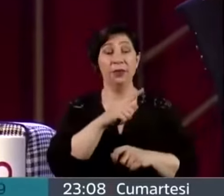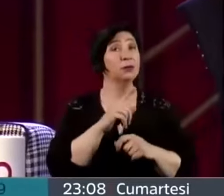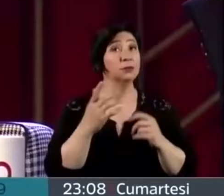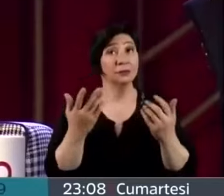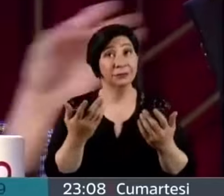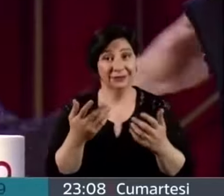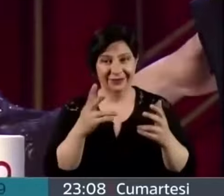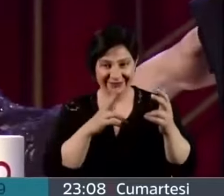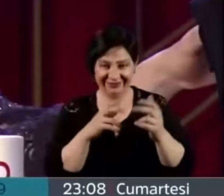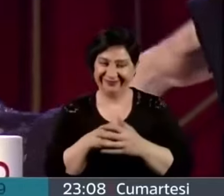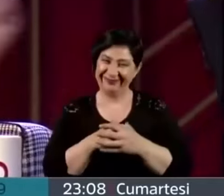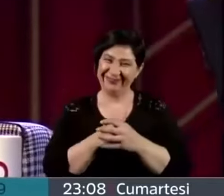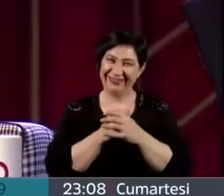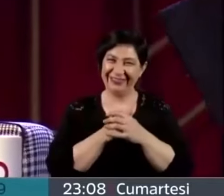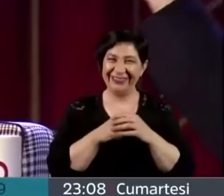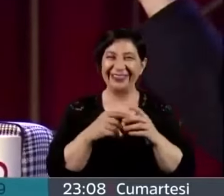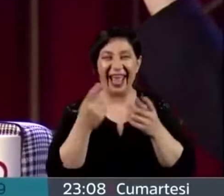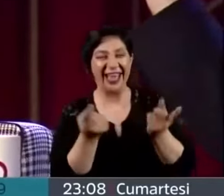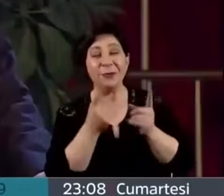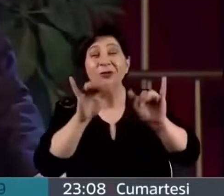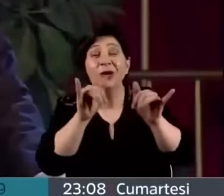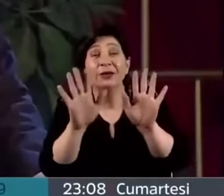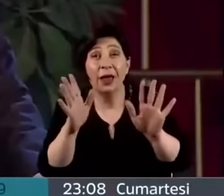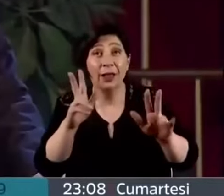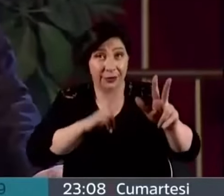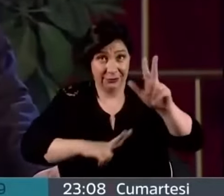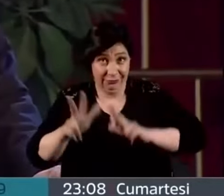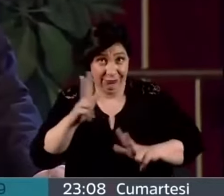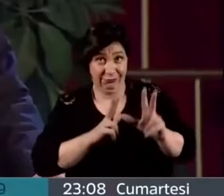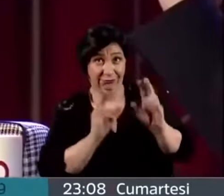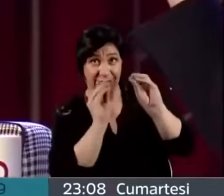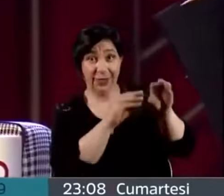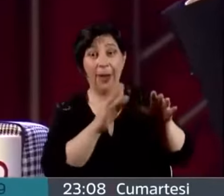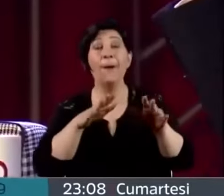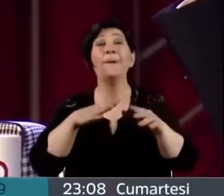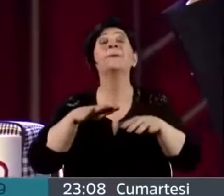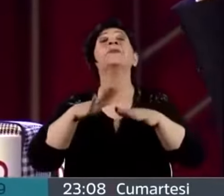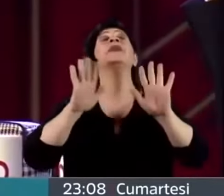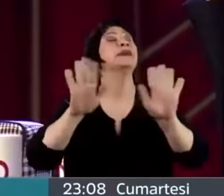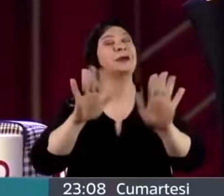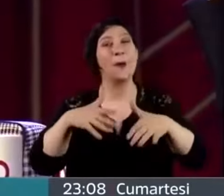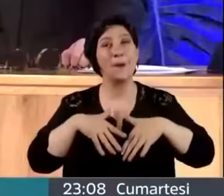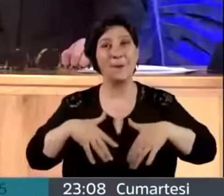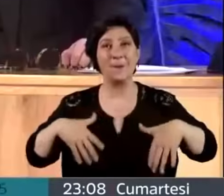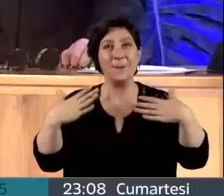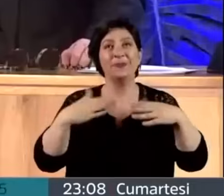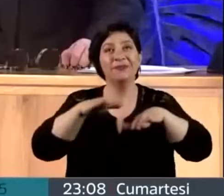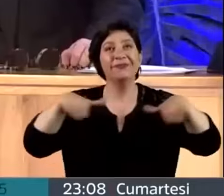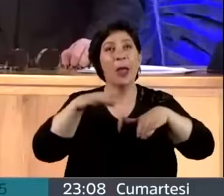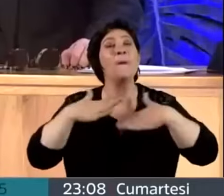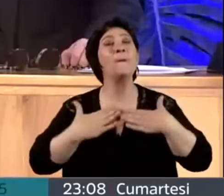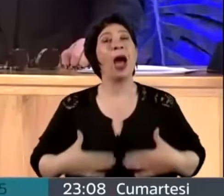oynadı? Evet. Orada? Ya, Valla şaka değil. Yapmıyorum. Tasarımlarınız oynamış. Mayolar. Ha mayolar. Giydim